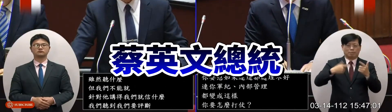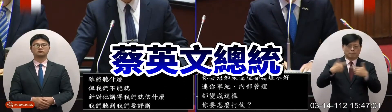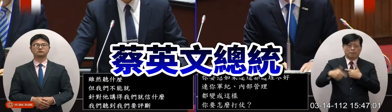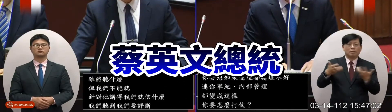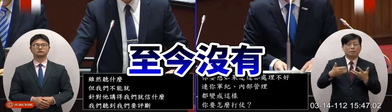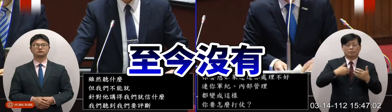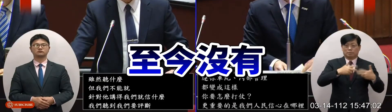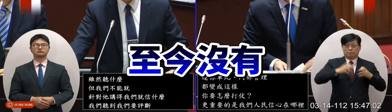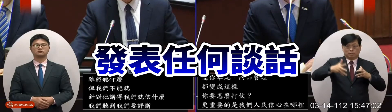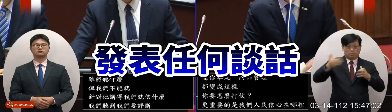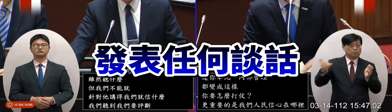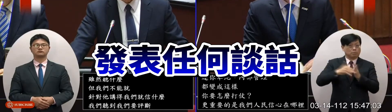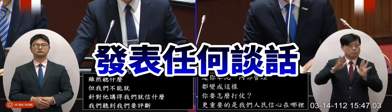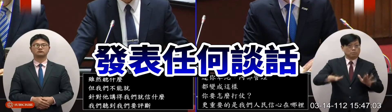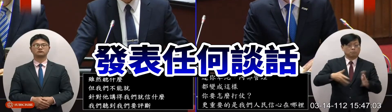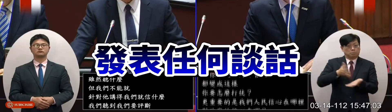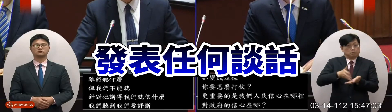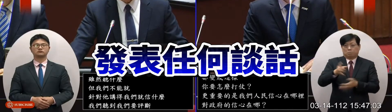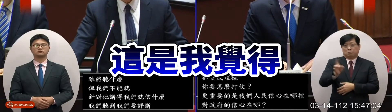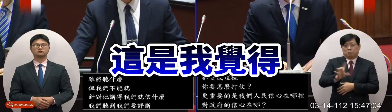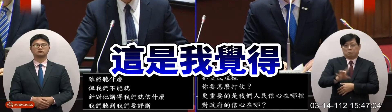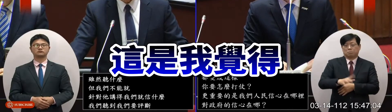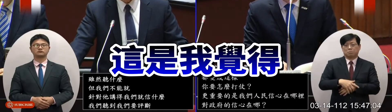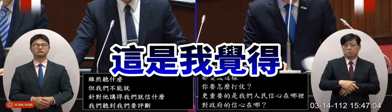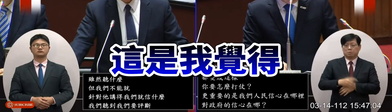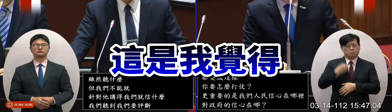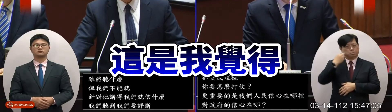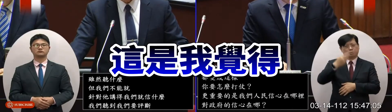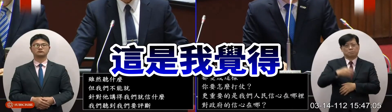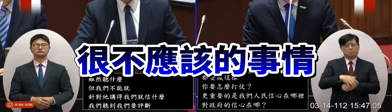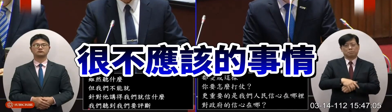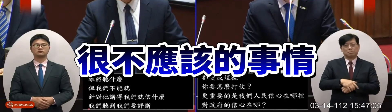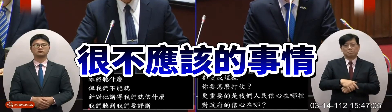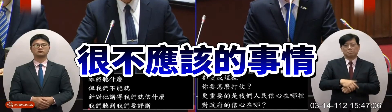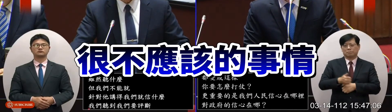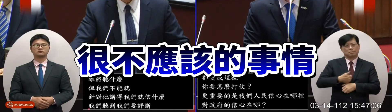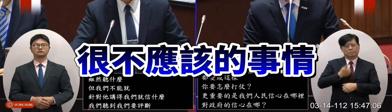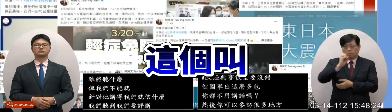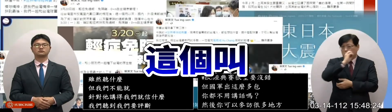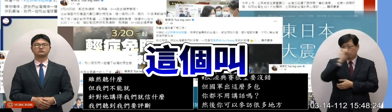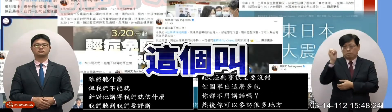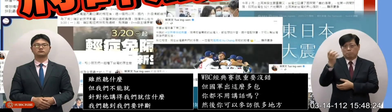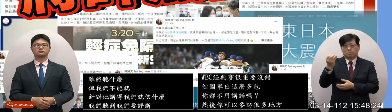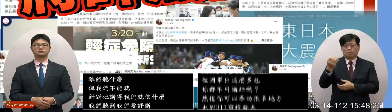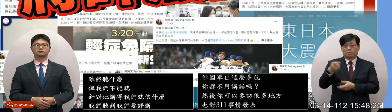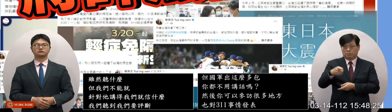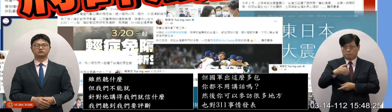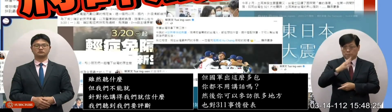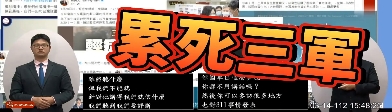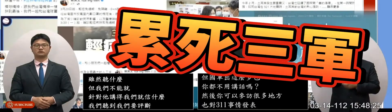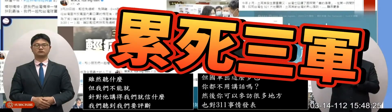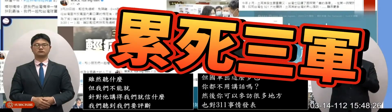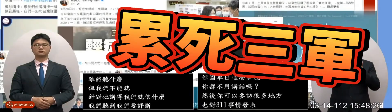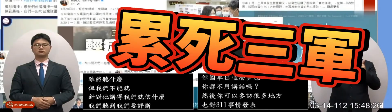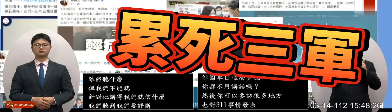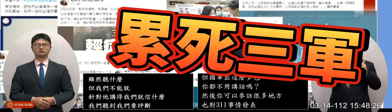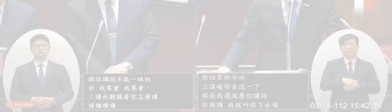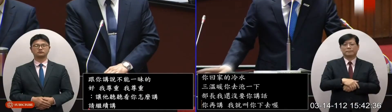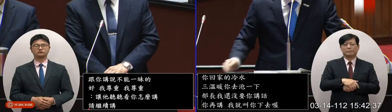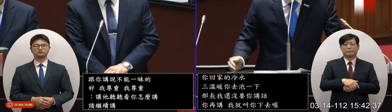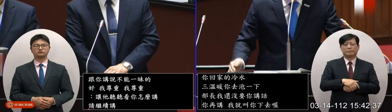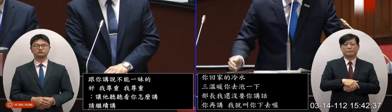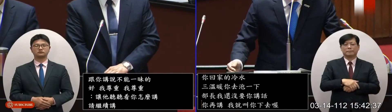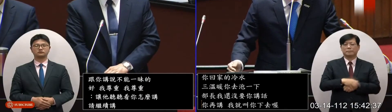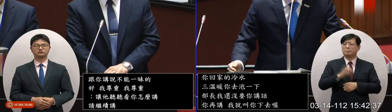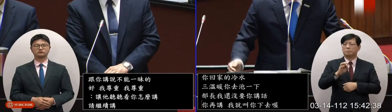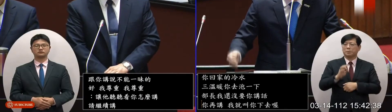蔡英文总统至今没有发表任何谈话，这是我觉得很不应该的事情。这个叫将帅无能，累死三军。